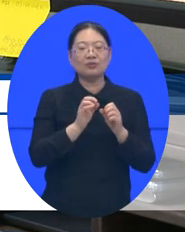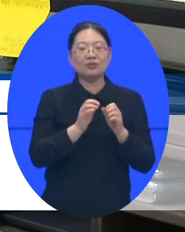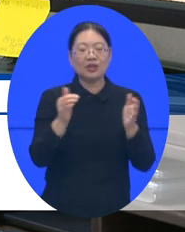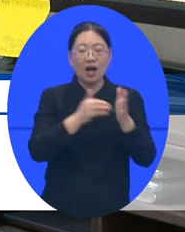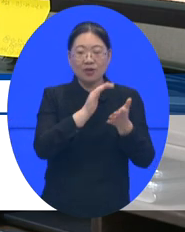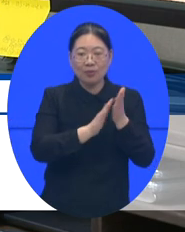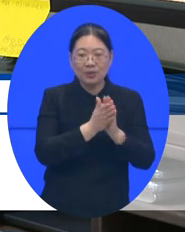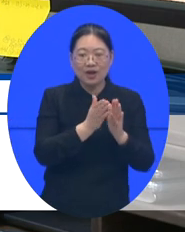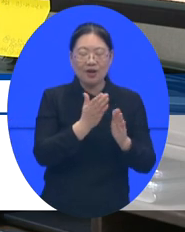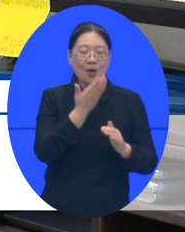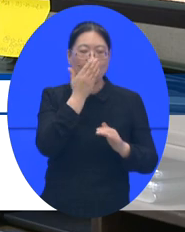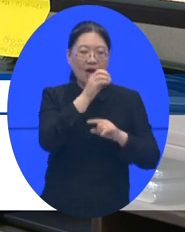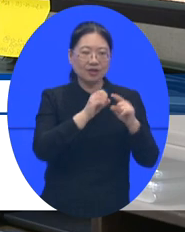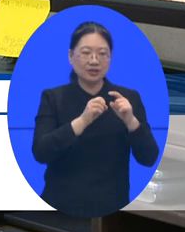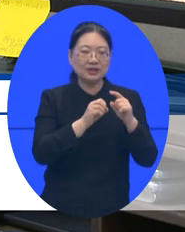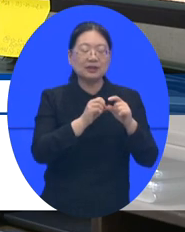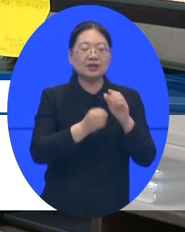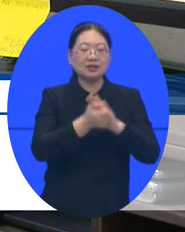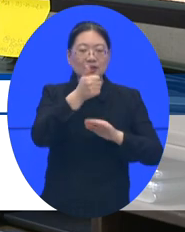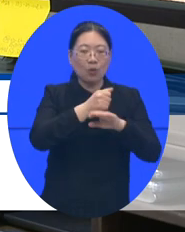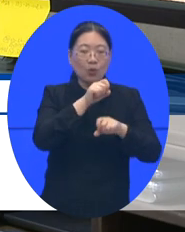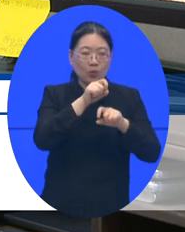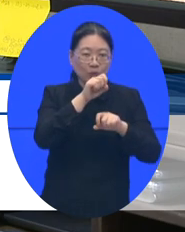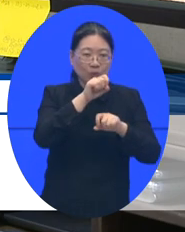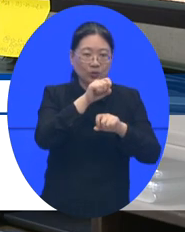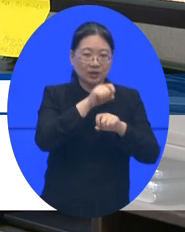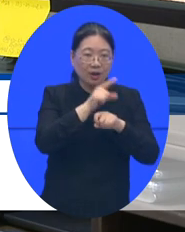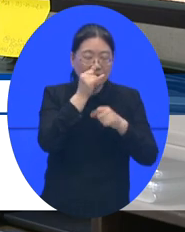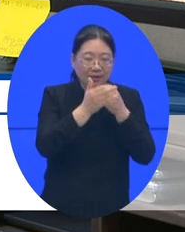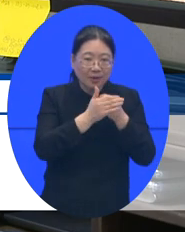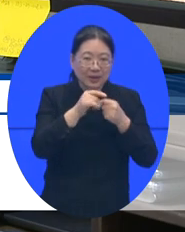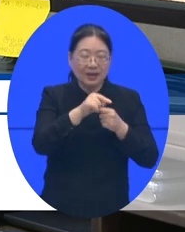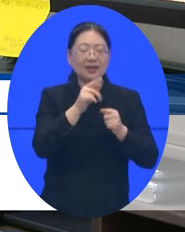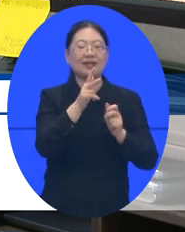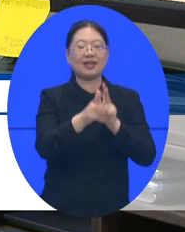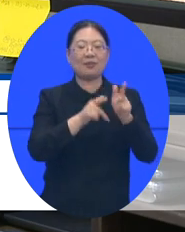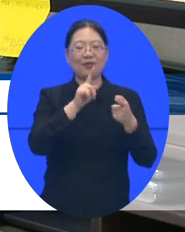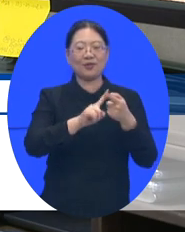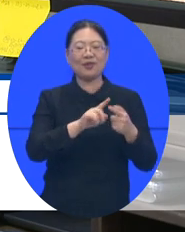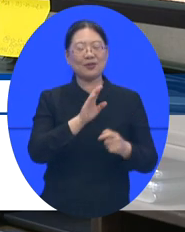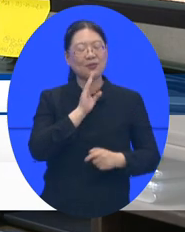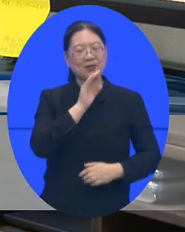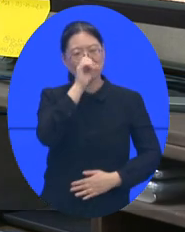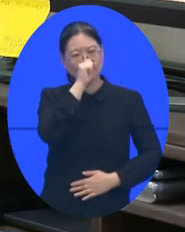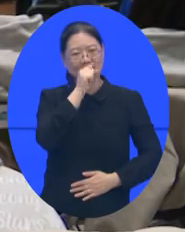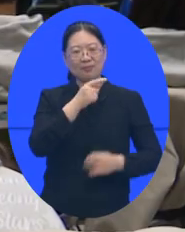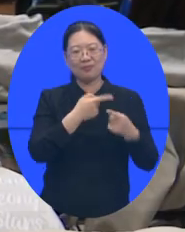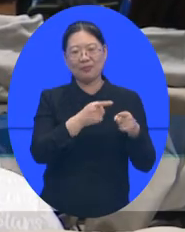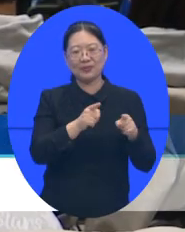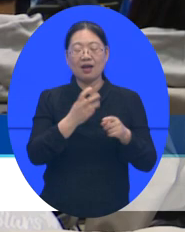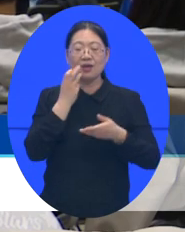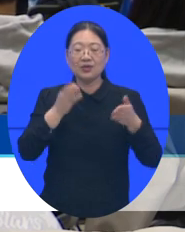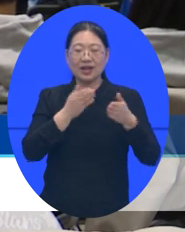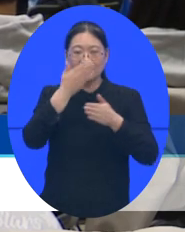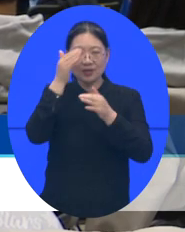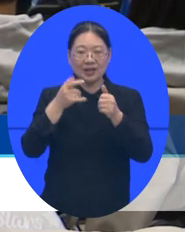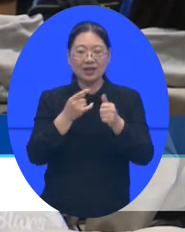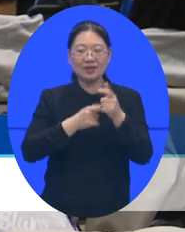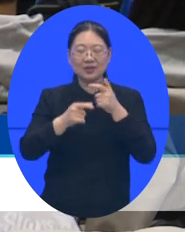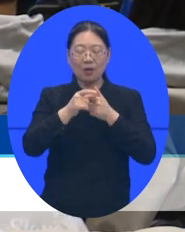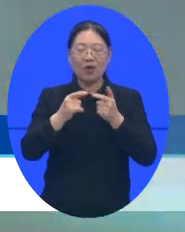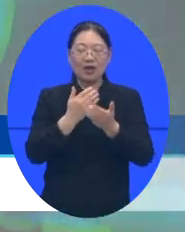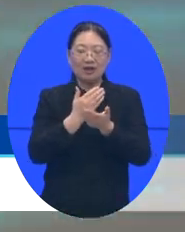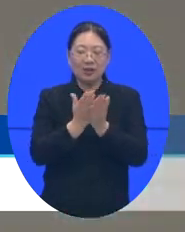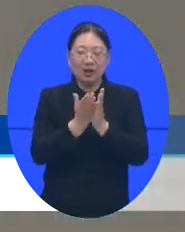무궁무진한 그런 가능성이 있다고 생각을 해요 그래서이 사업 자체를 굉장히 좋고 경기도가 청년들에게